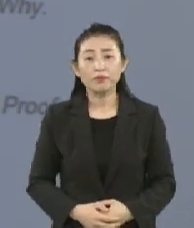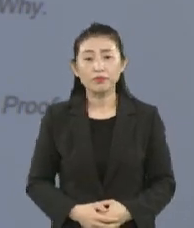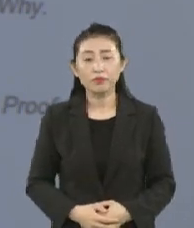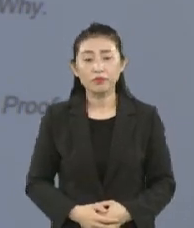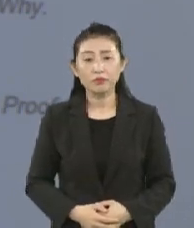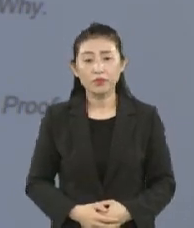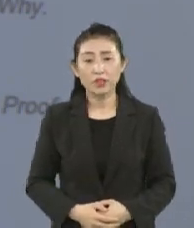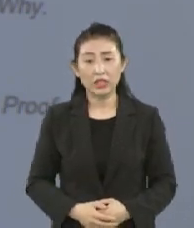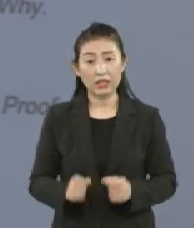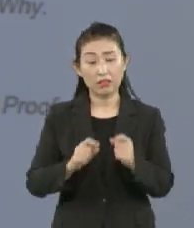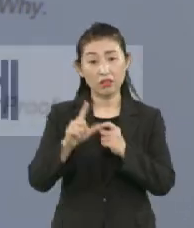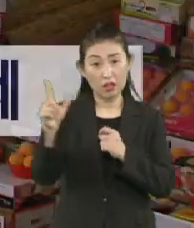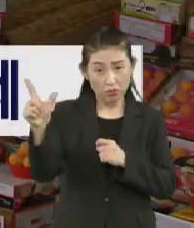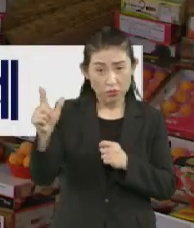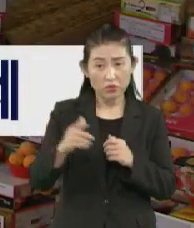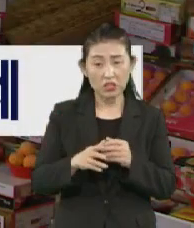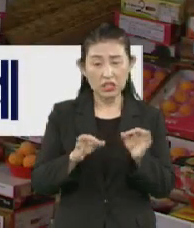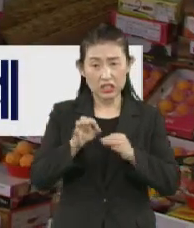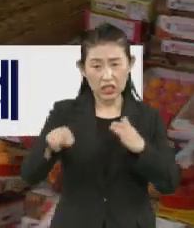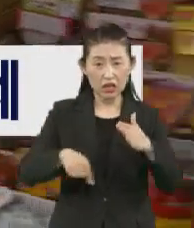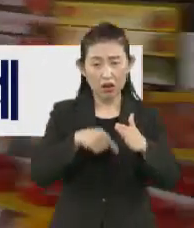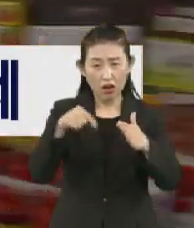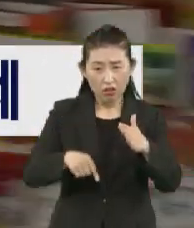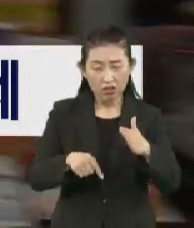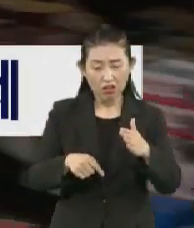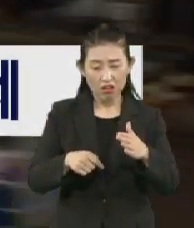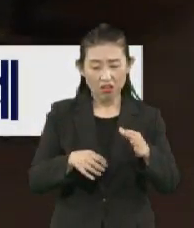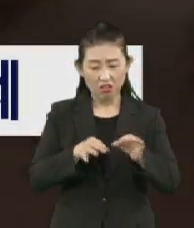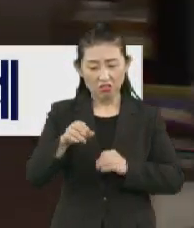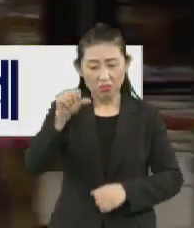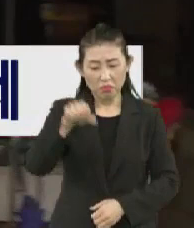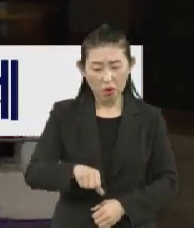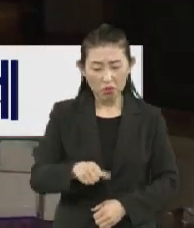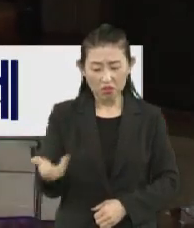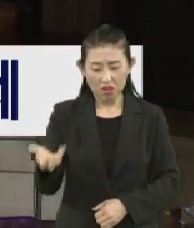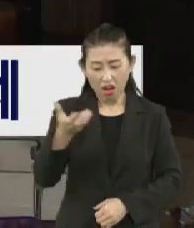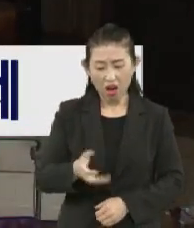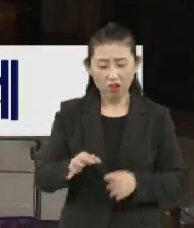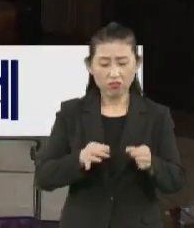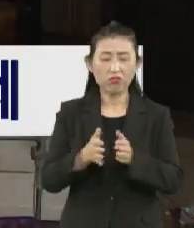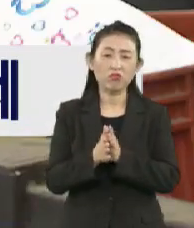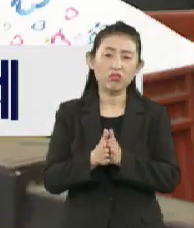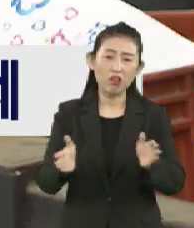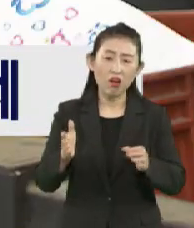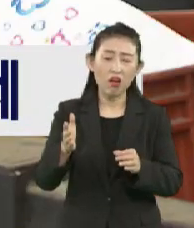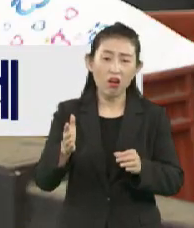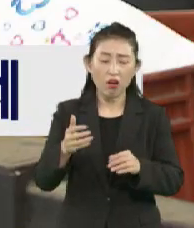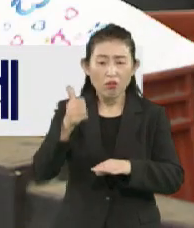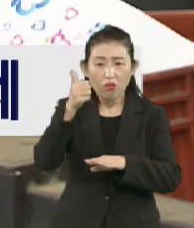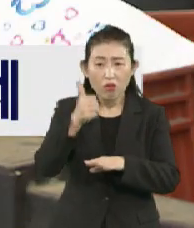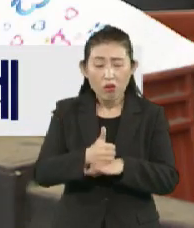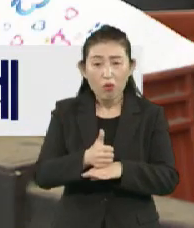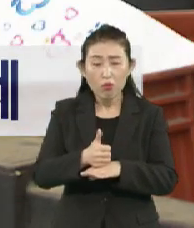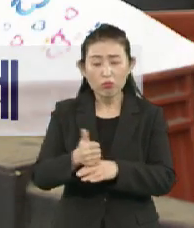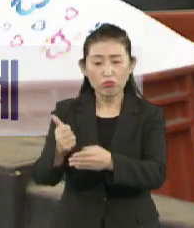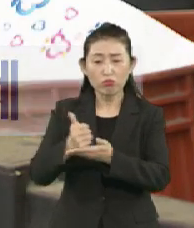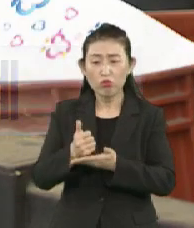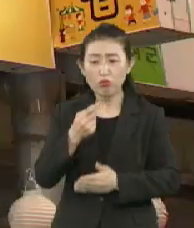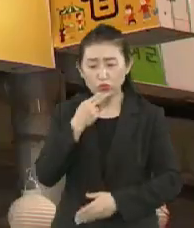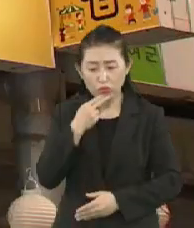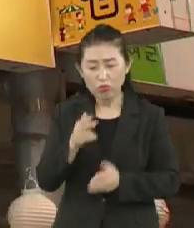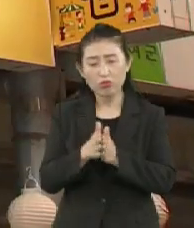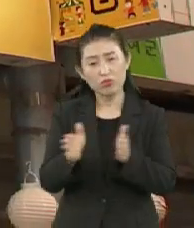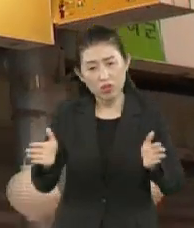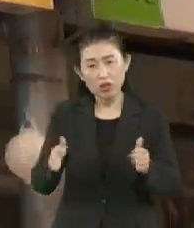또 청년몰 대부분이 시장 내 침체된 상가에 입지하다 보니 사실상 죽어버린 상권에 조성하는 셈